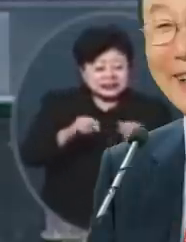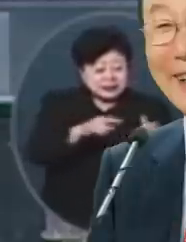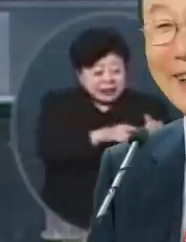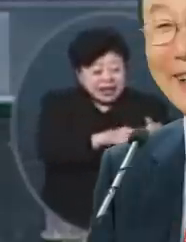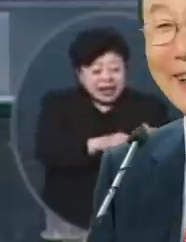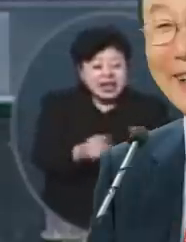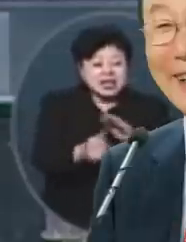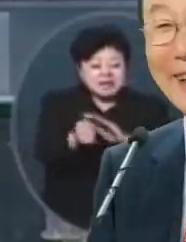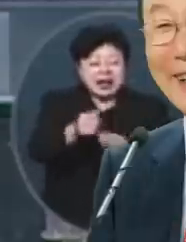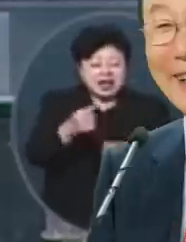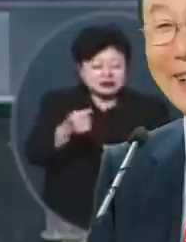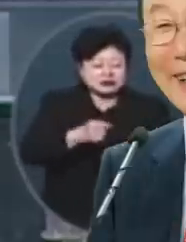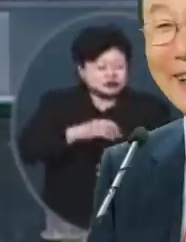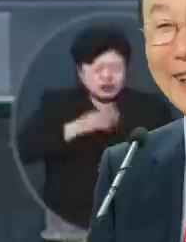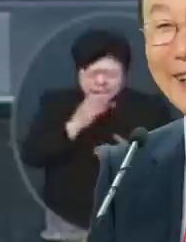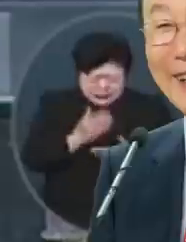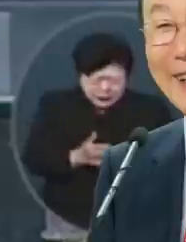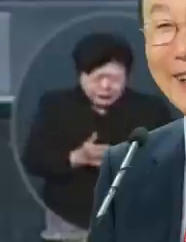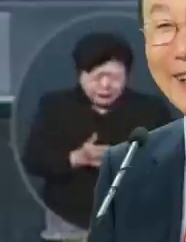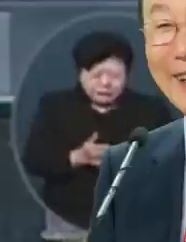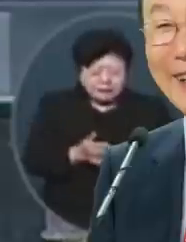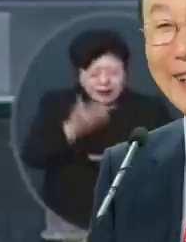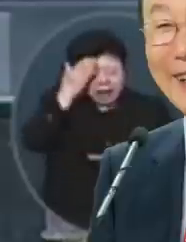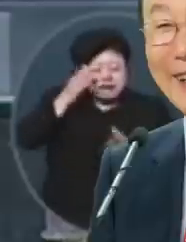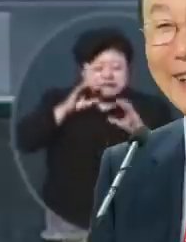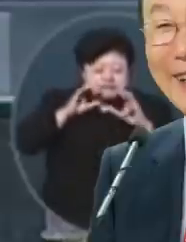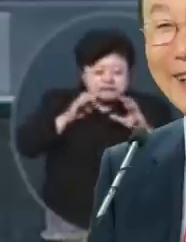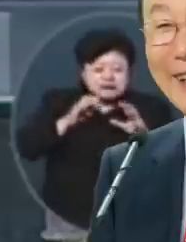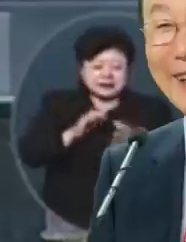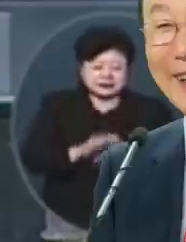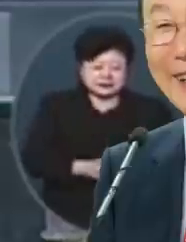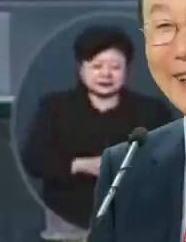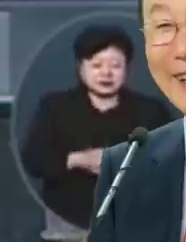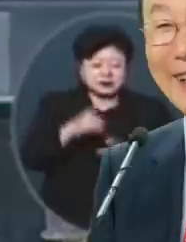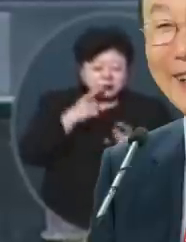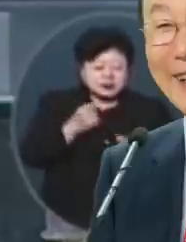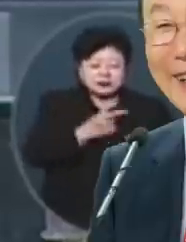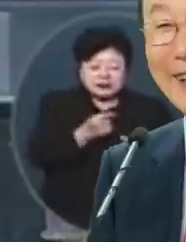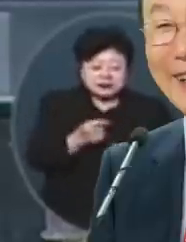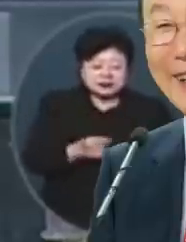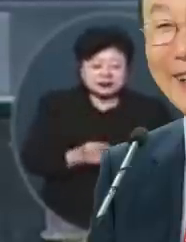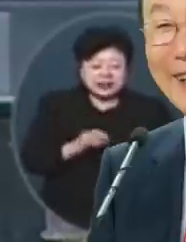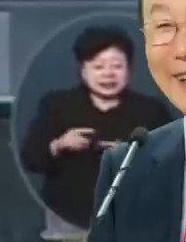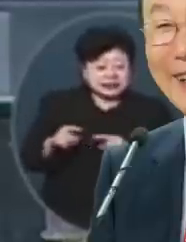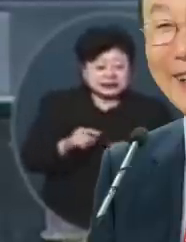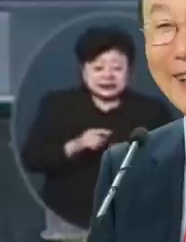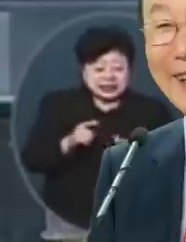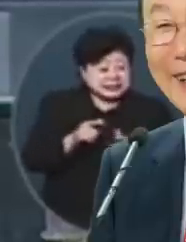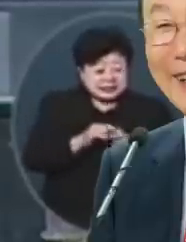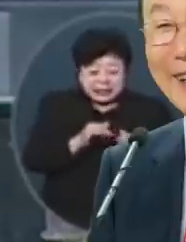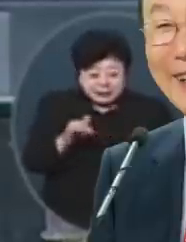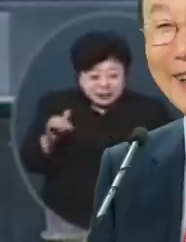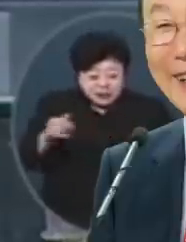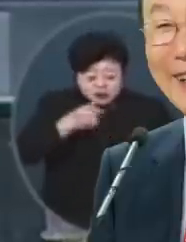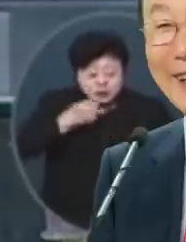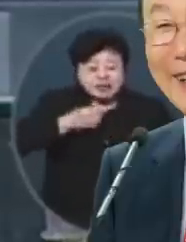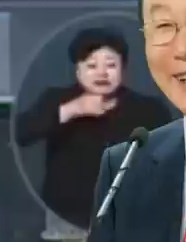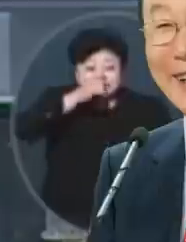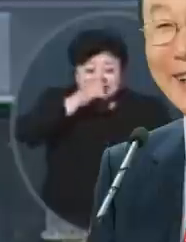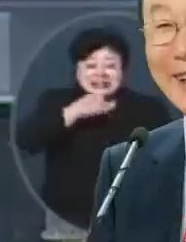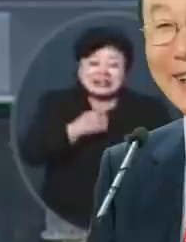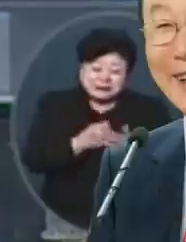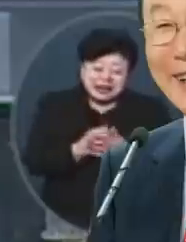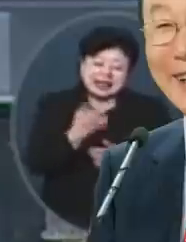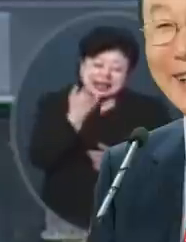희망을 가지고 두려워하지 마십시오. 한국에는 나같이 정치인이 아닌 사람이 꿈을 꾸고